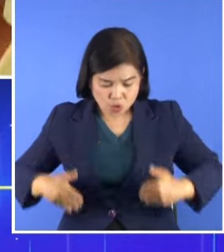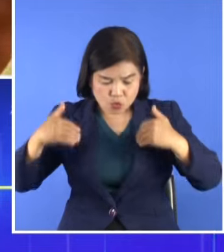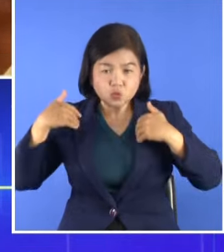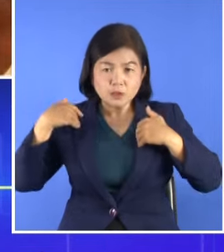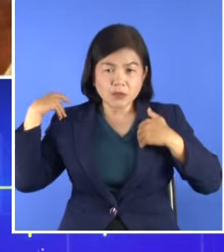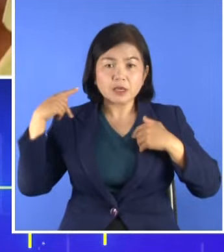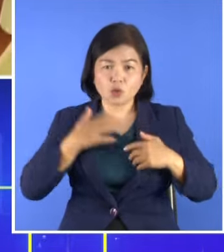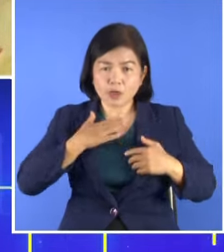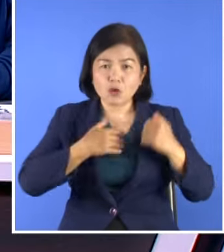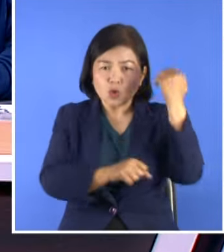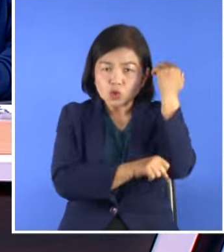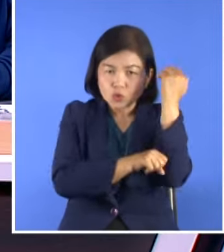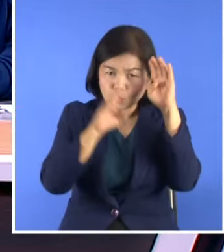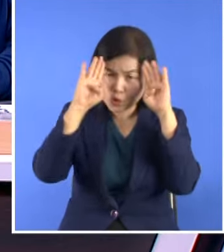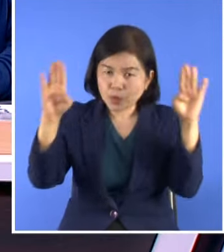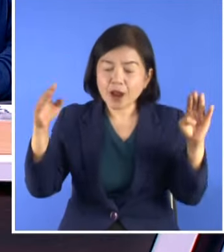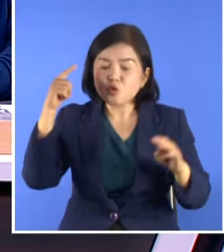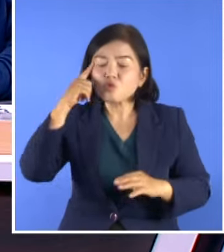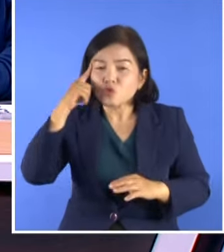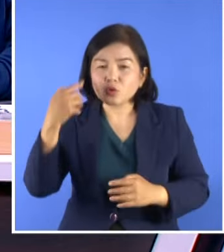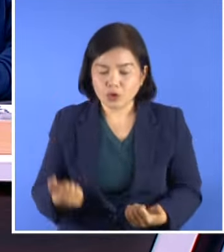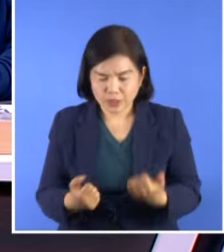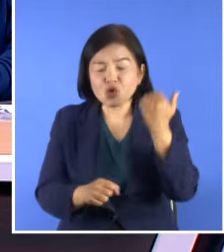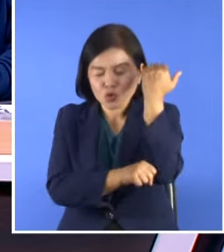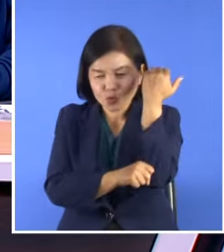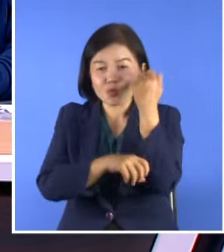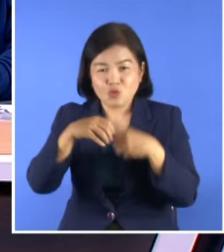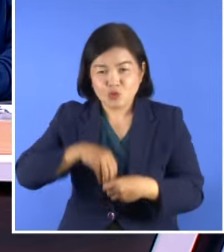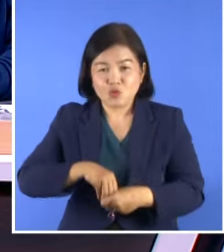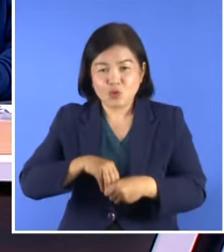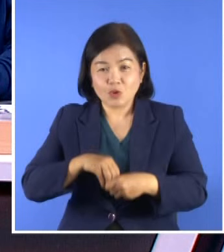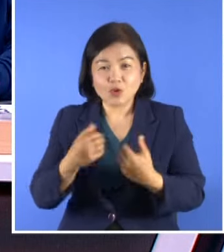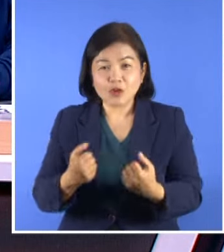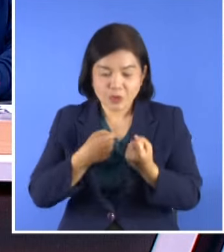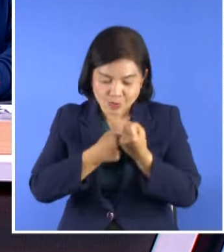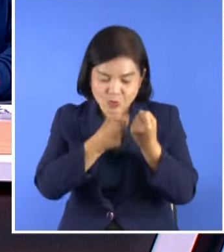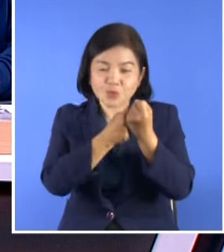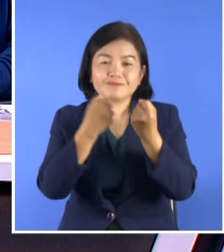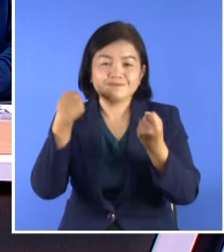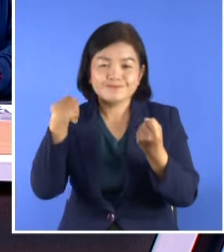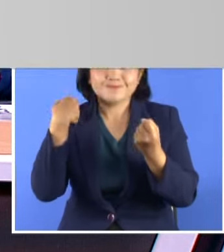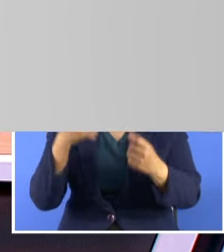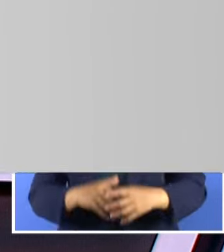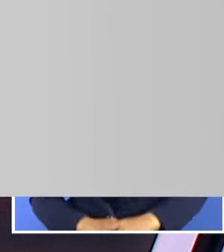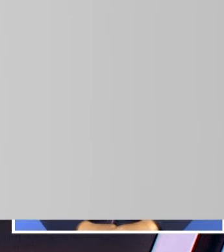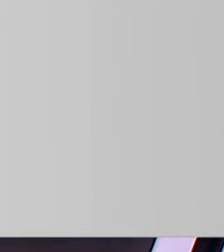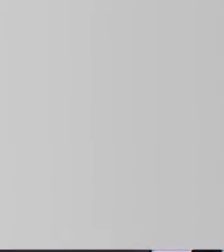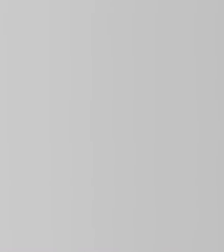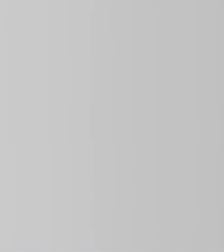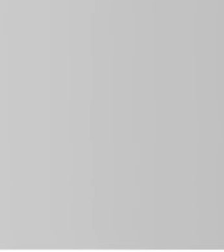ก็จนมาก่อนตอนนี้ก็จนอยู่ยังสู้ต่อไปนะครับ